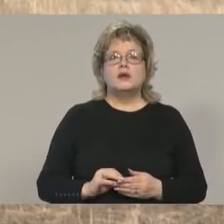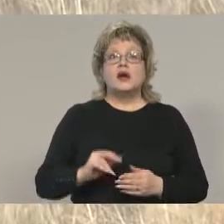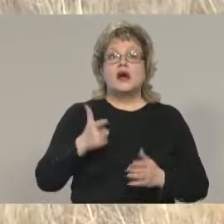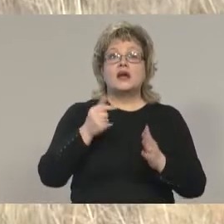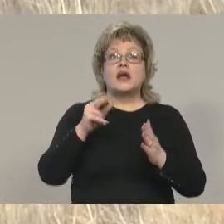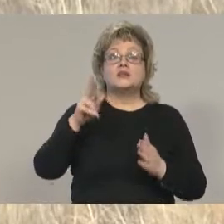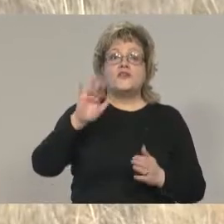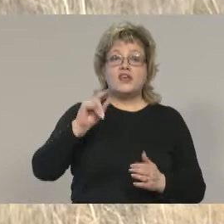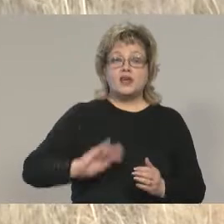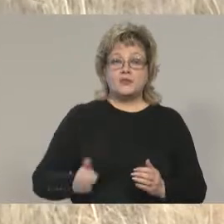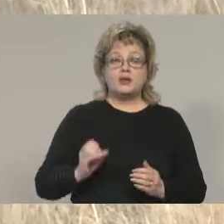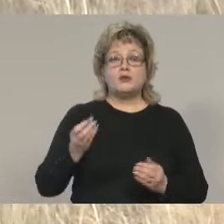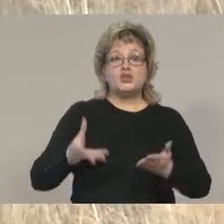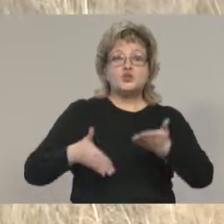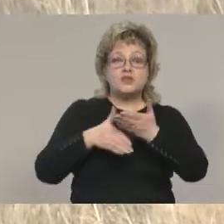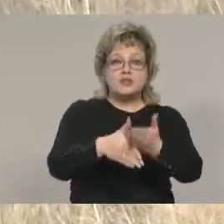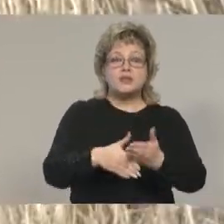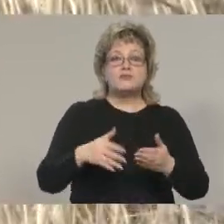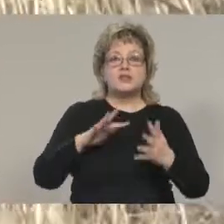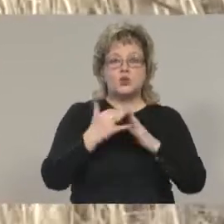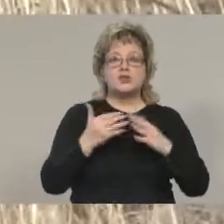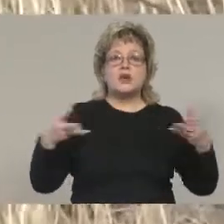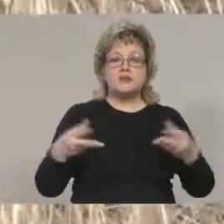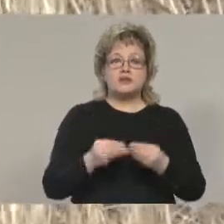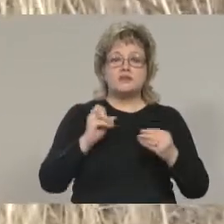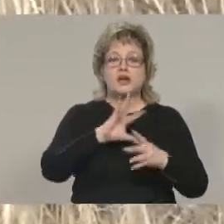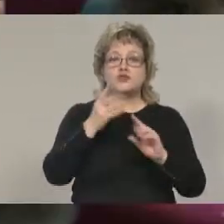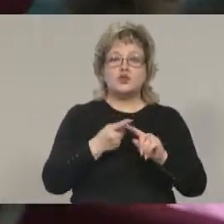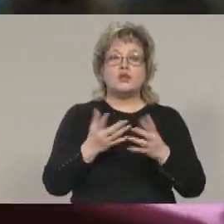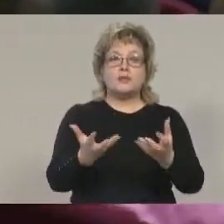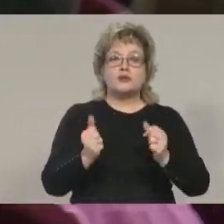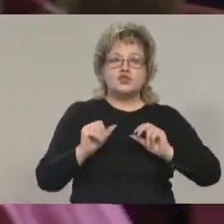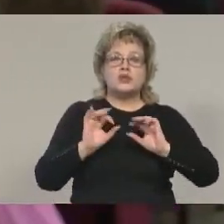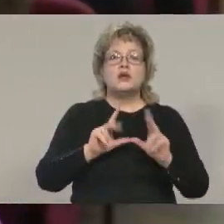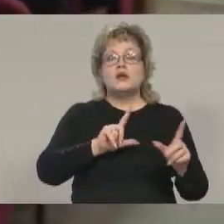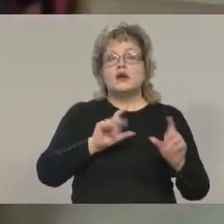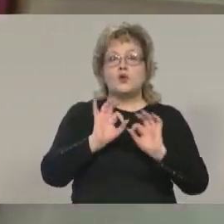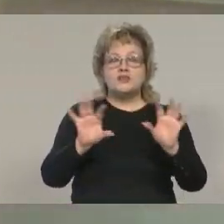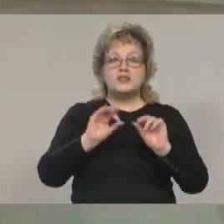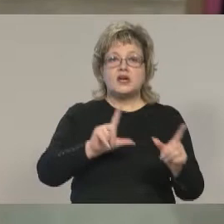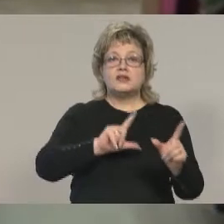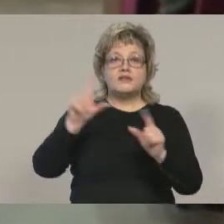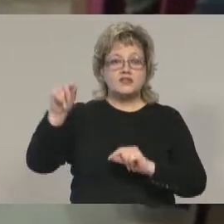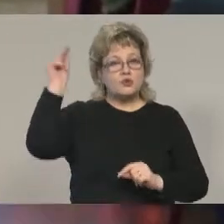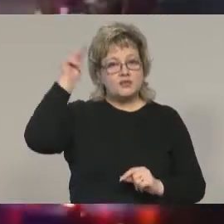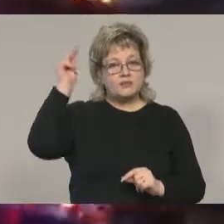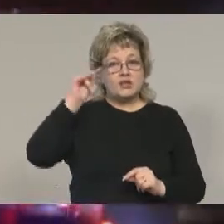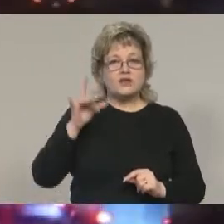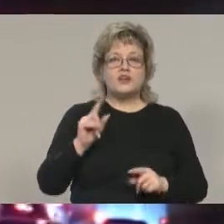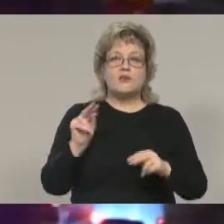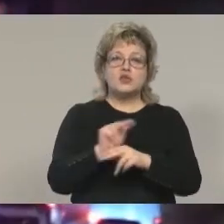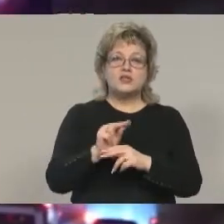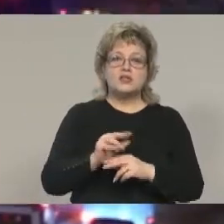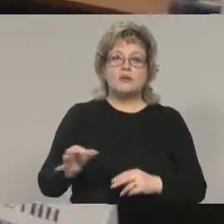Гранты фермерам и субсидии сельхозкооперативам. Как это все получить, объясняют на выездном семинаре в Ремонтнинском районе.